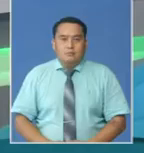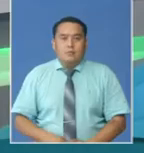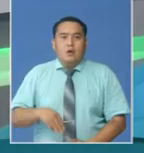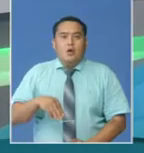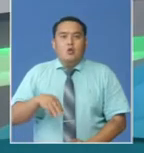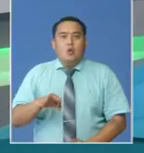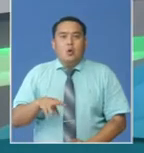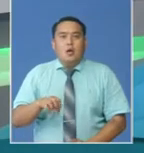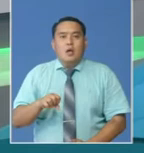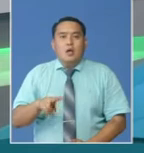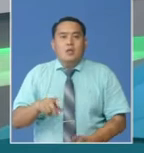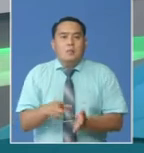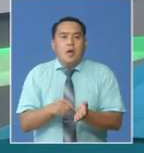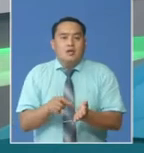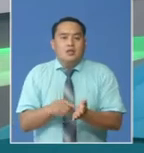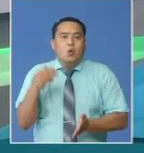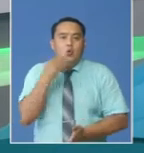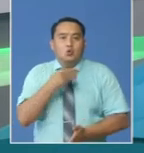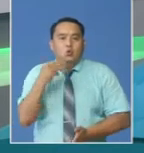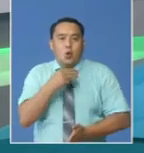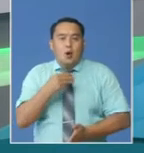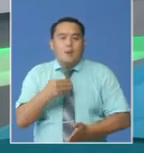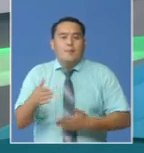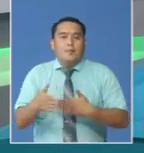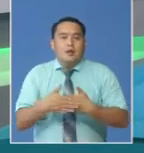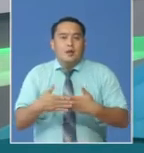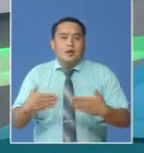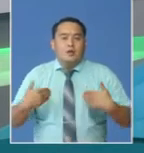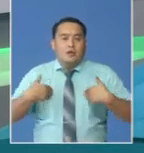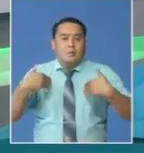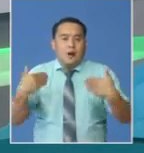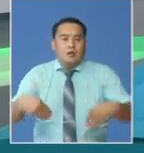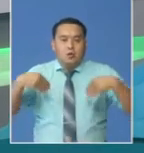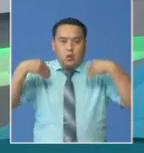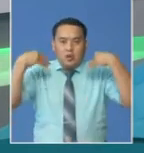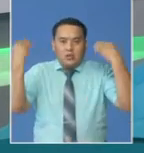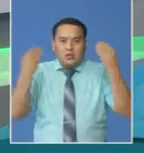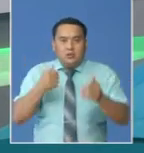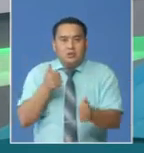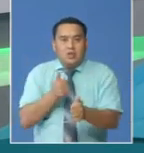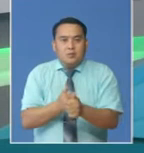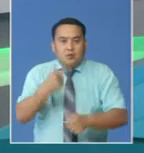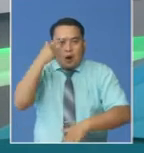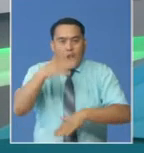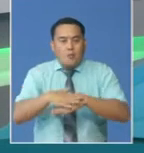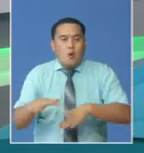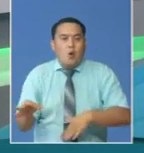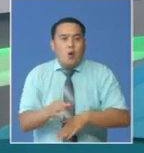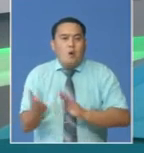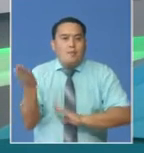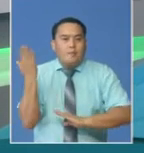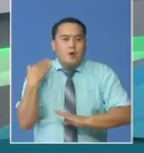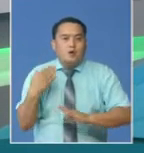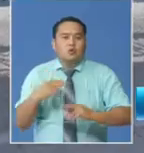Тулигена Кулахметова, пенсионера из Уштоби, с предстоящим днем рождения поздравил заместителя акима области Жахслык Умар. Бывшему